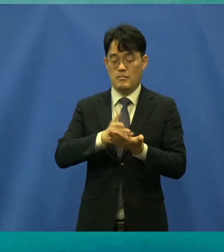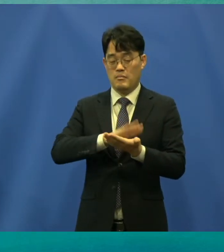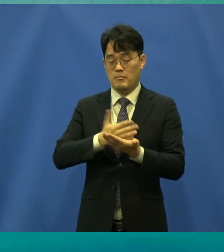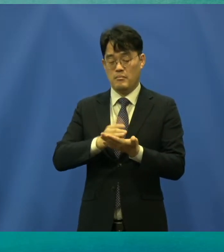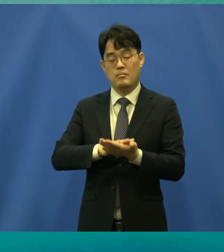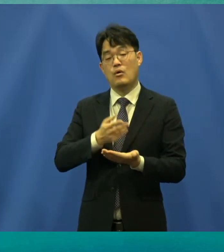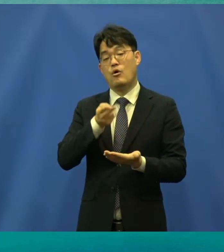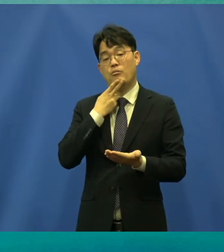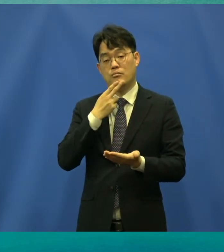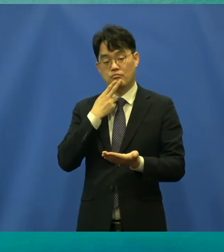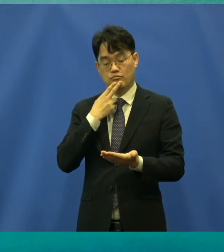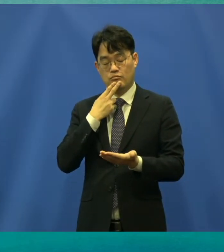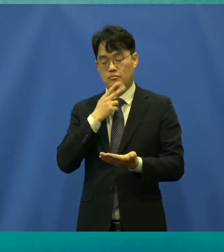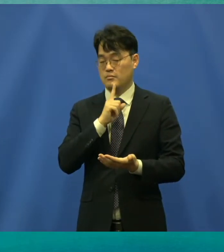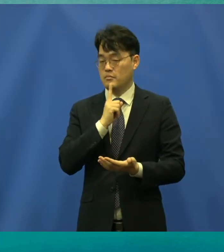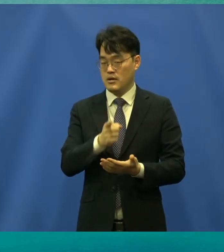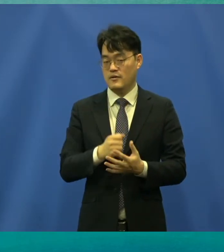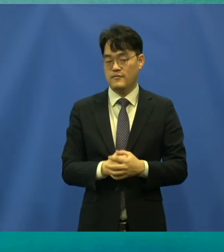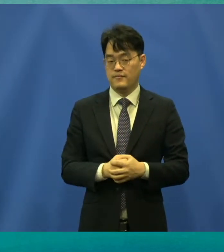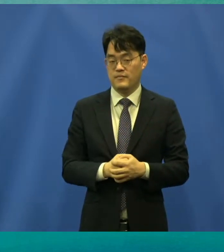새로운 말씀을 전한다, 위험합니다.